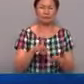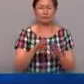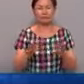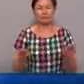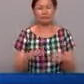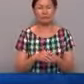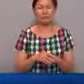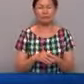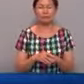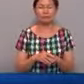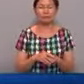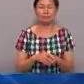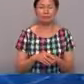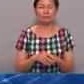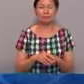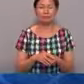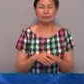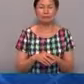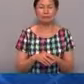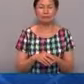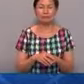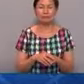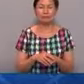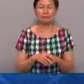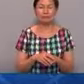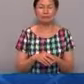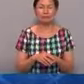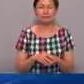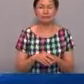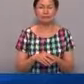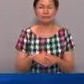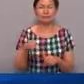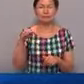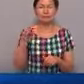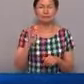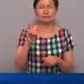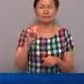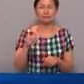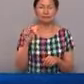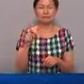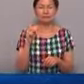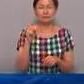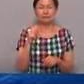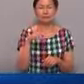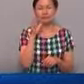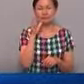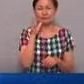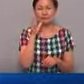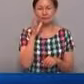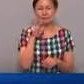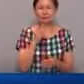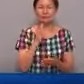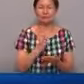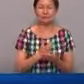останется сегодня без внимания. Жанель Мусаевой 11 лет. В конкурсе красоты она участвует впервые. Однако Жанель имеет